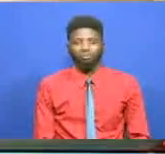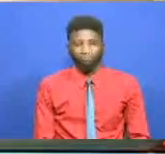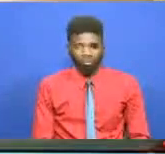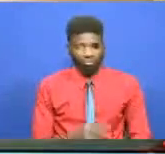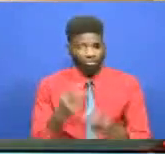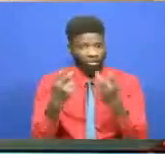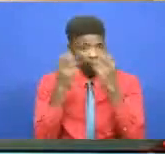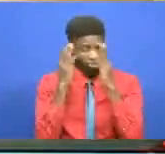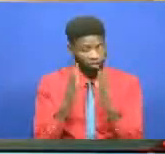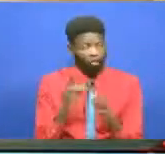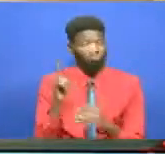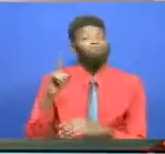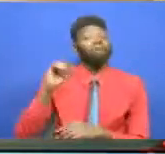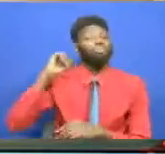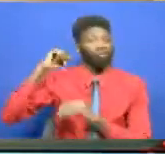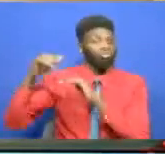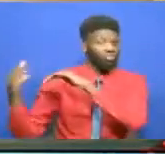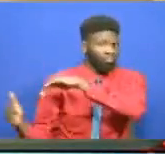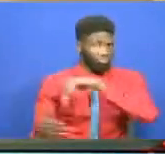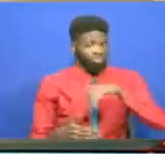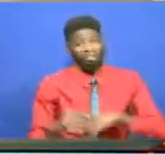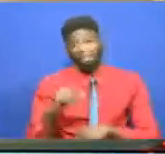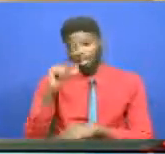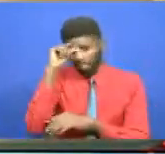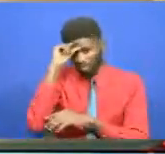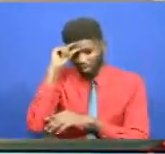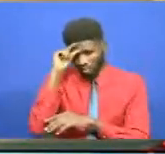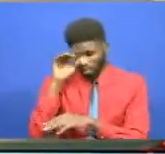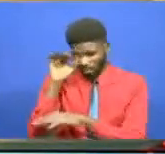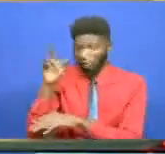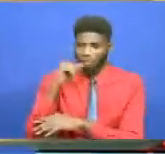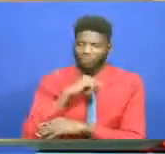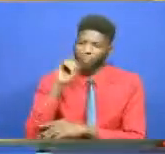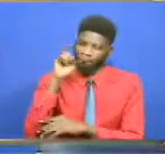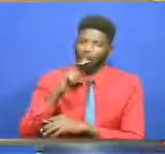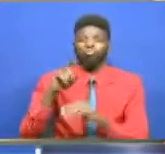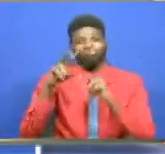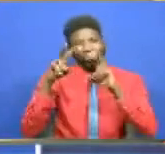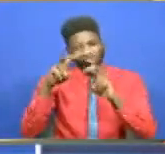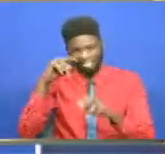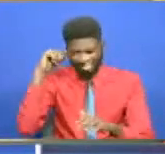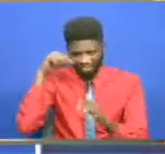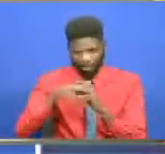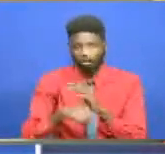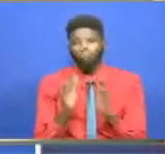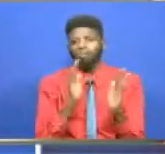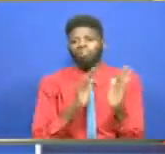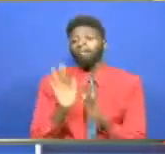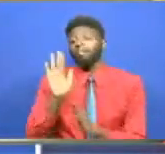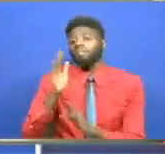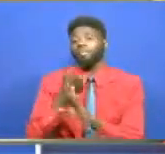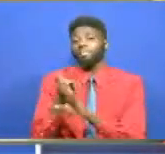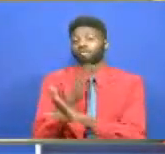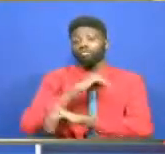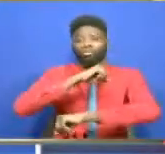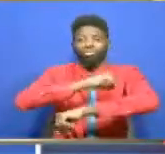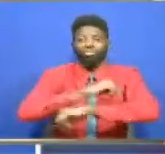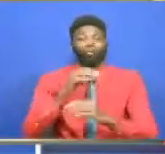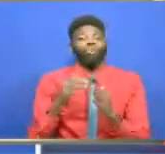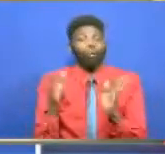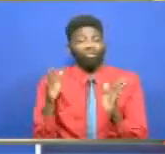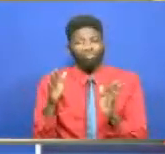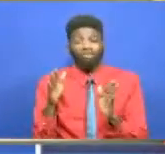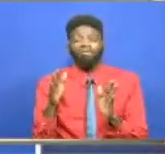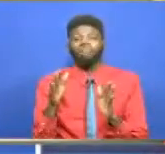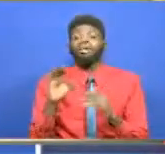Na mtazamaji, tukiachana na hayo, serikali imeombwa kuchunguza kwa makini mikakati yake kabla ya kufungua tena shule licha viwango vya